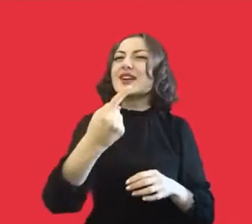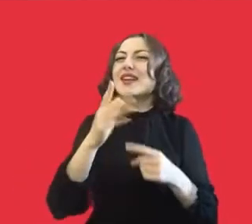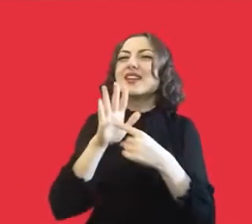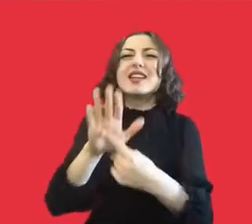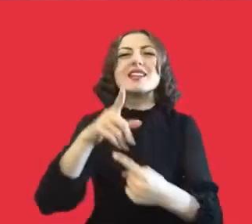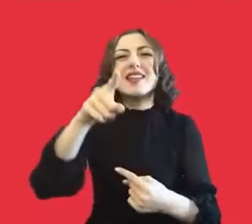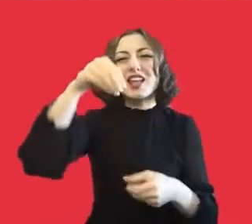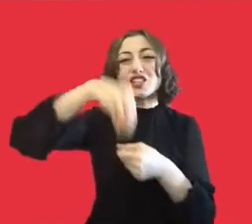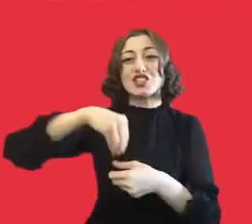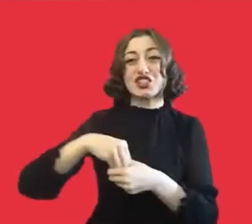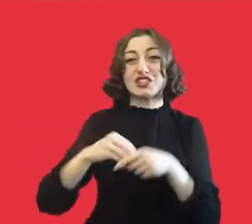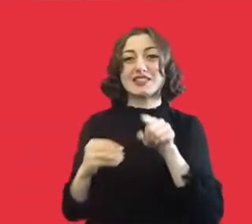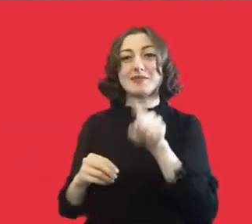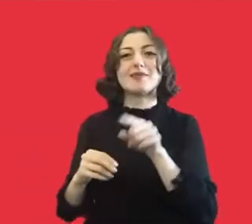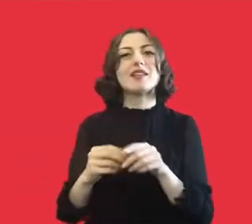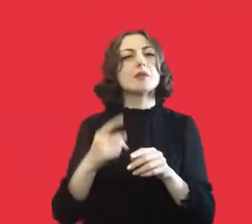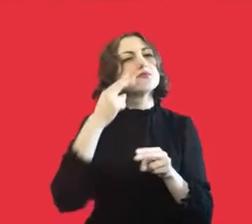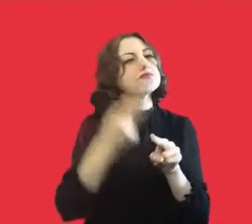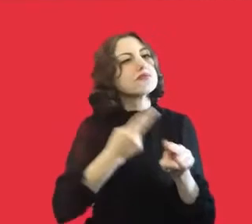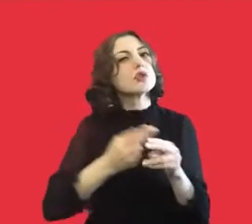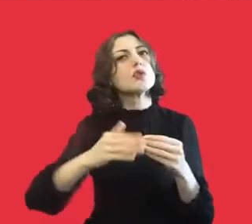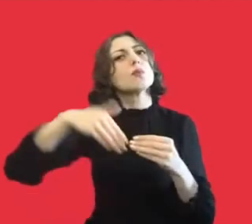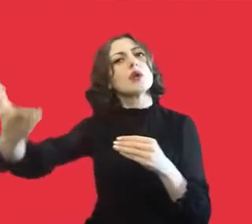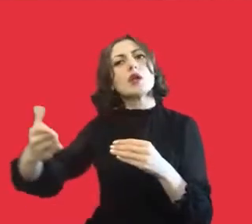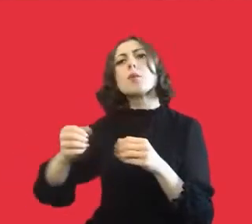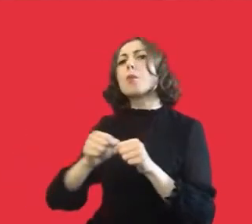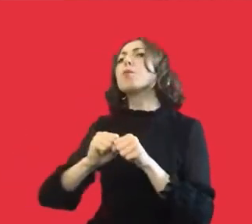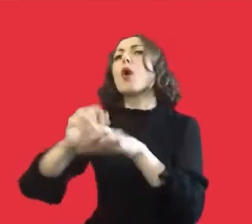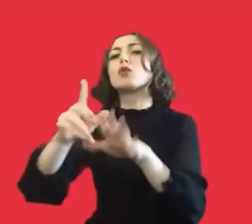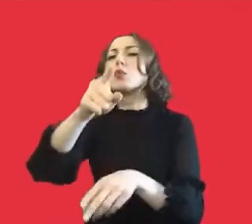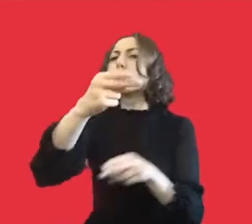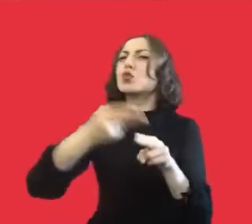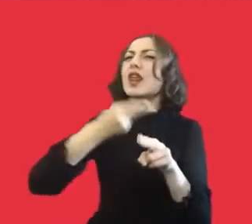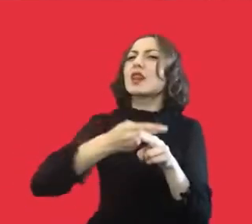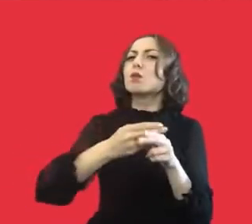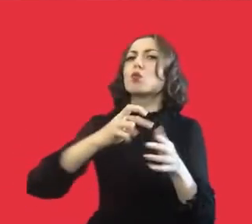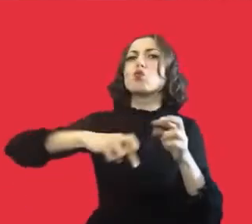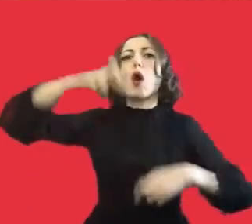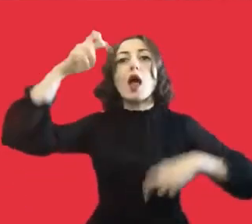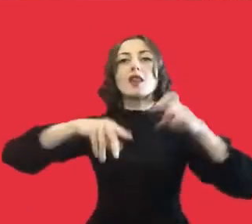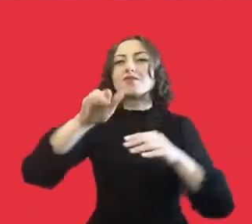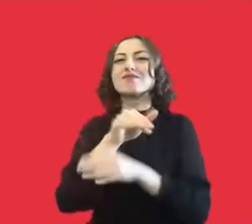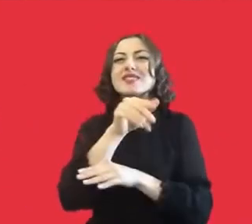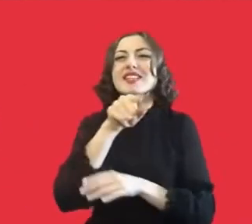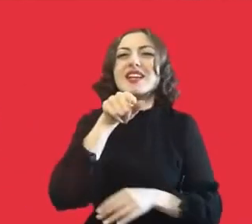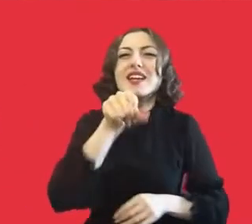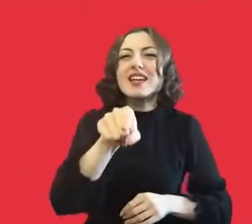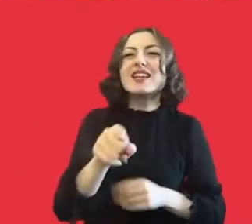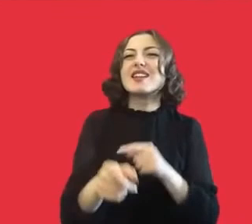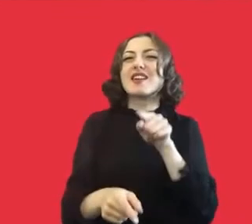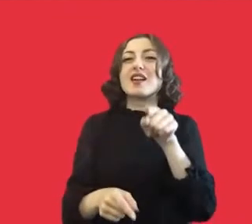içerisinde deneyimlerinizi başkalarıyla paylaşmak, deneyimlerinizi puanlamak, yaşadığınız deneyimlerin daha